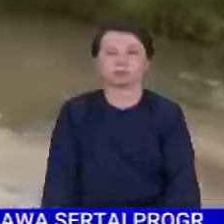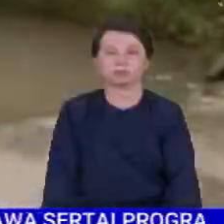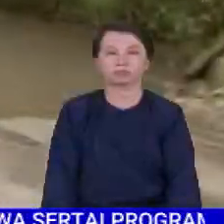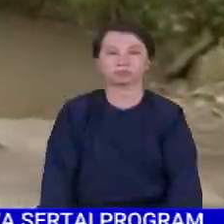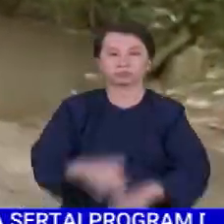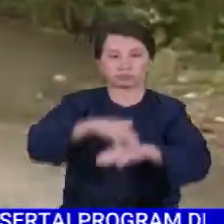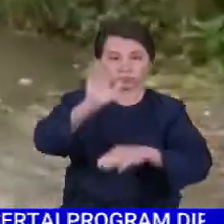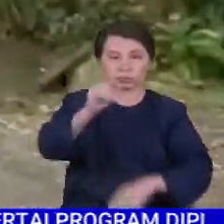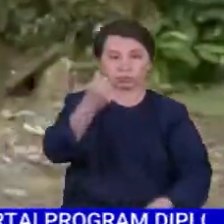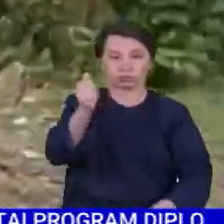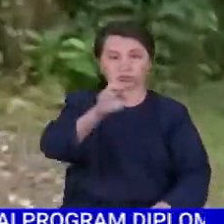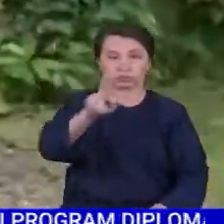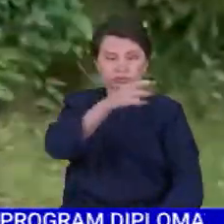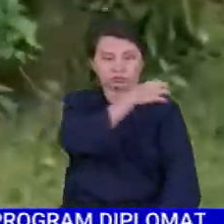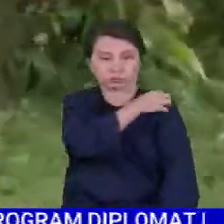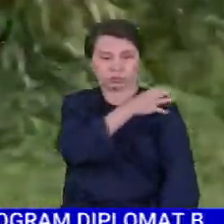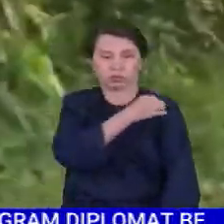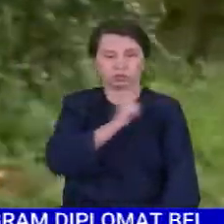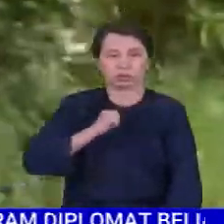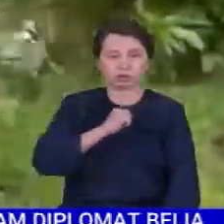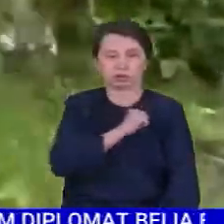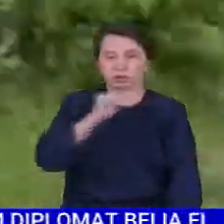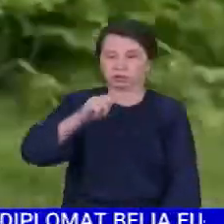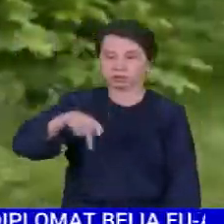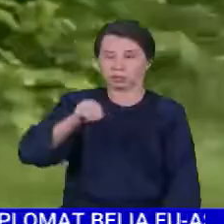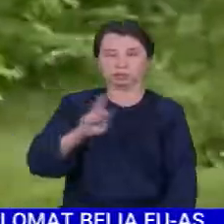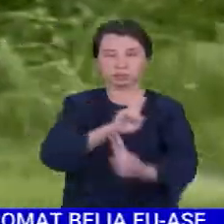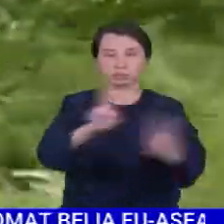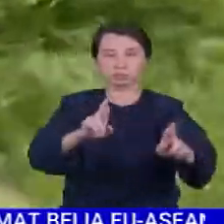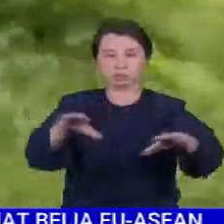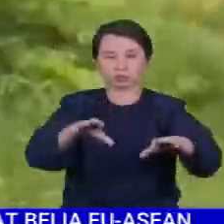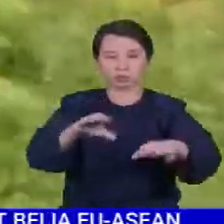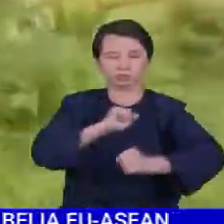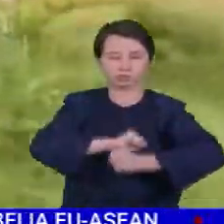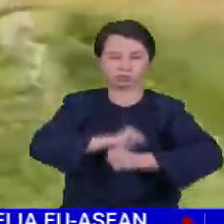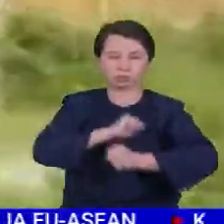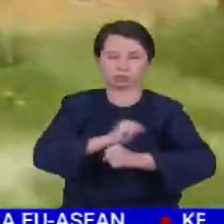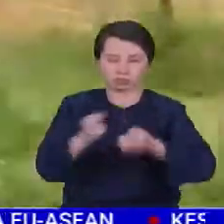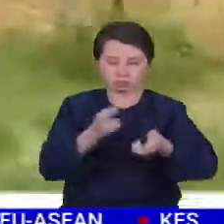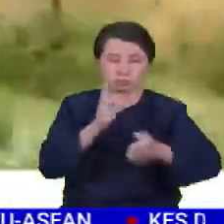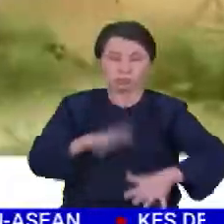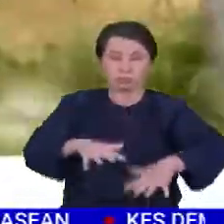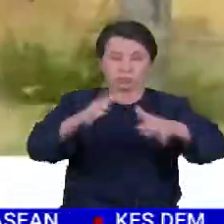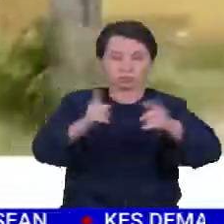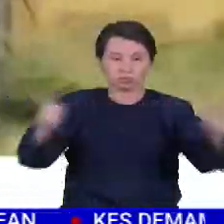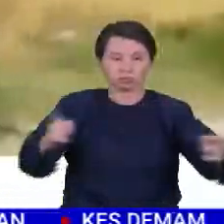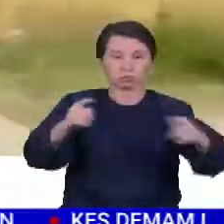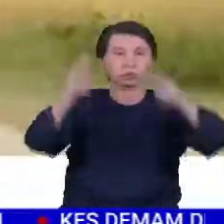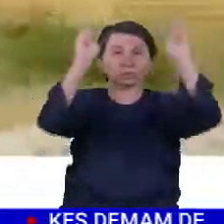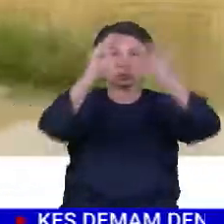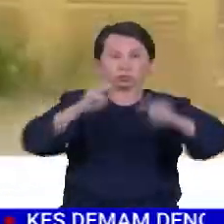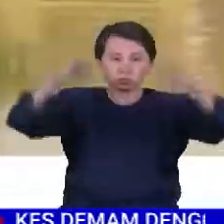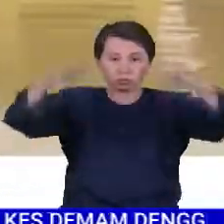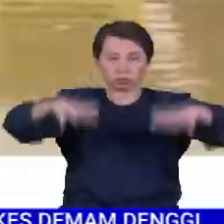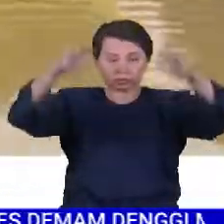lebih 10.000 pegawai dan anggota IPM bersiap siaga melaksanakan operasi pengurusan bencana sepanjang musim tengkujo kali ini